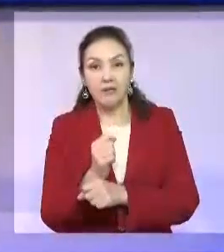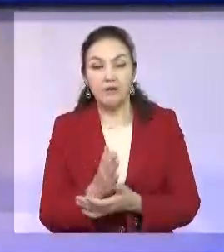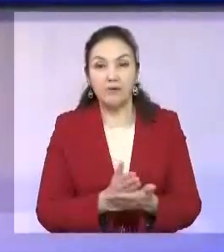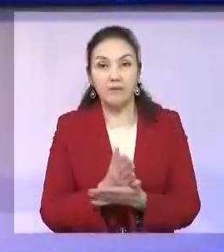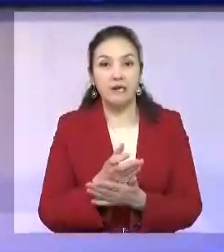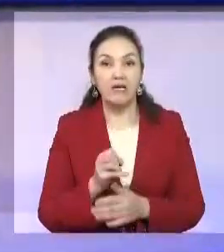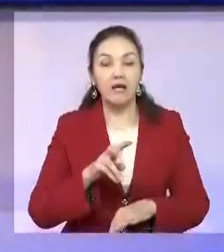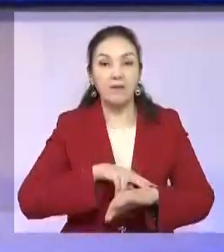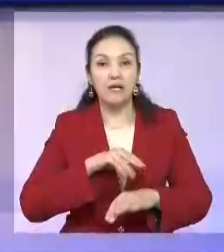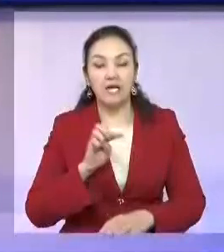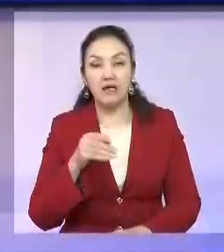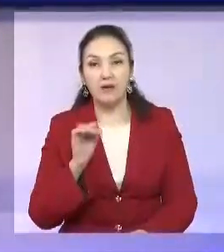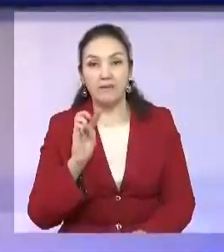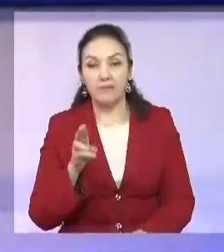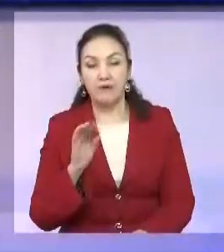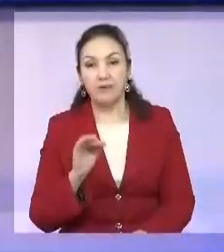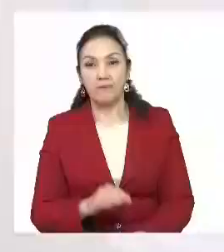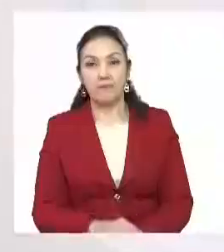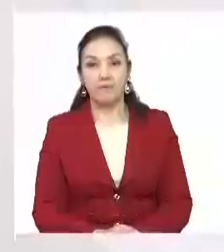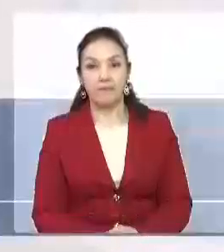патрульной полиции Батыржаном Батырбеком.